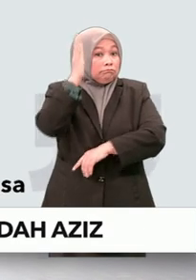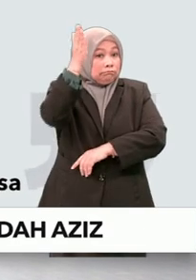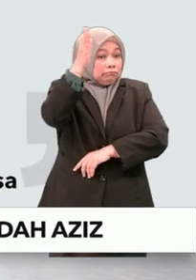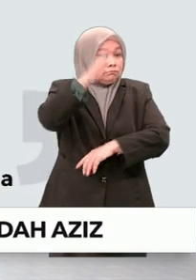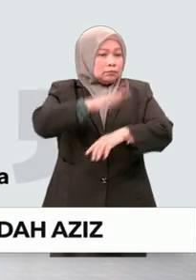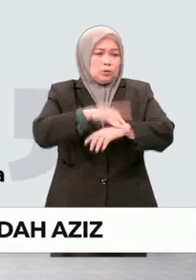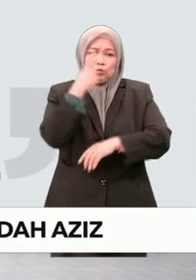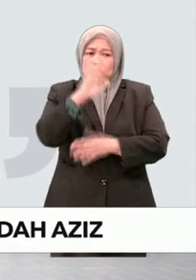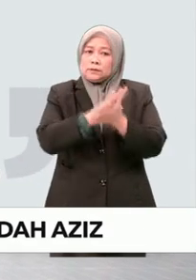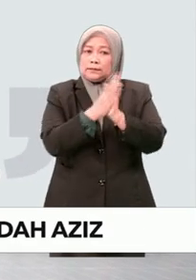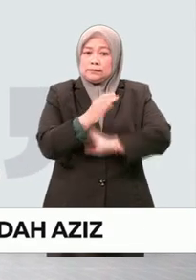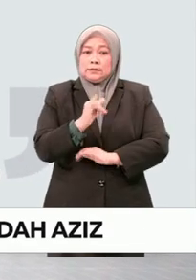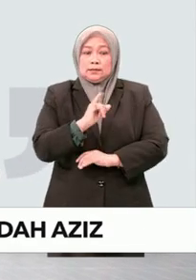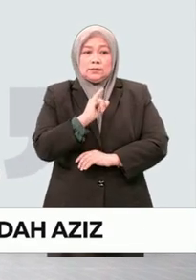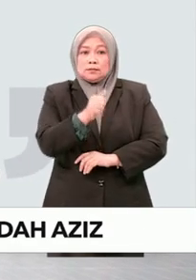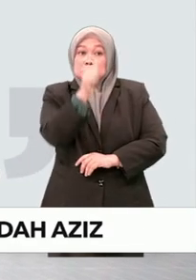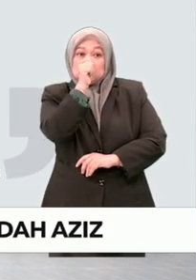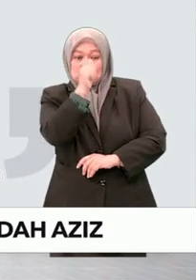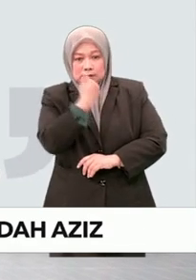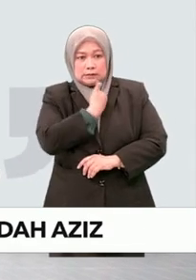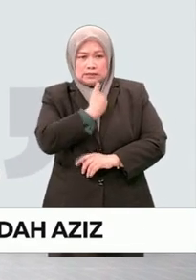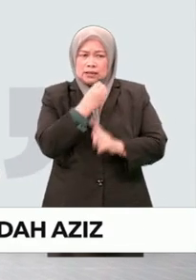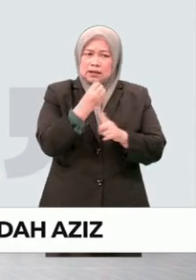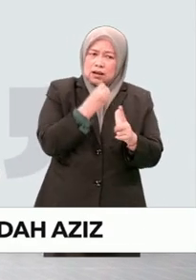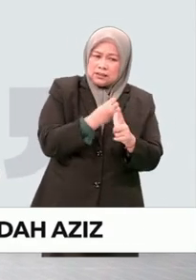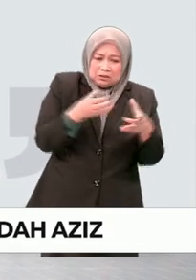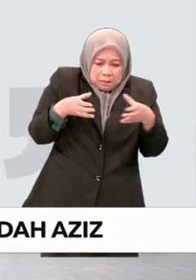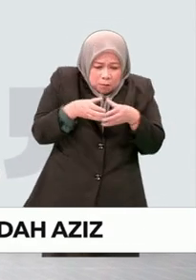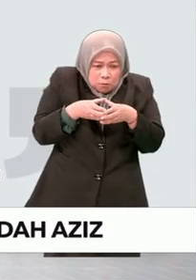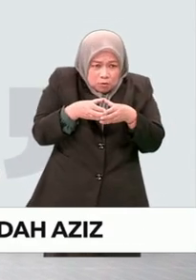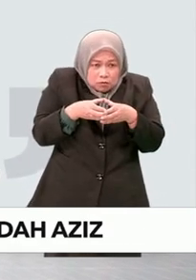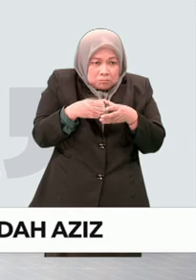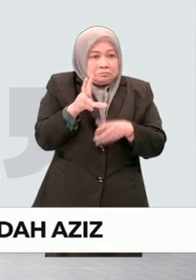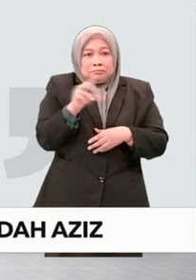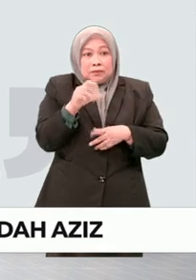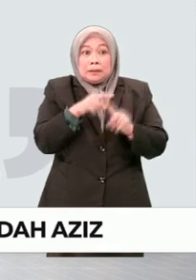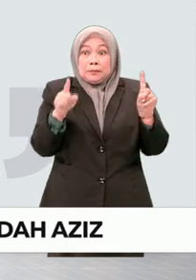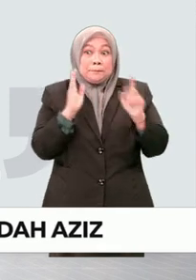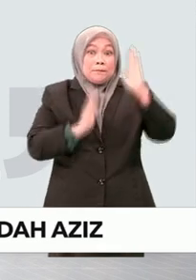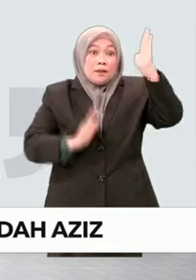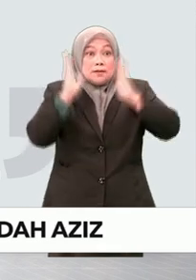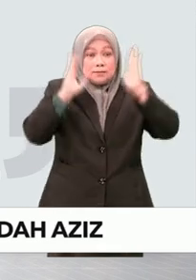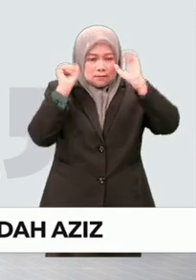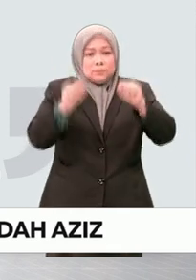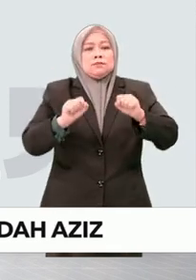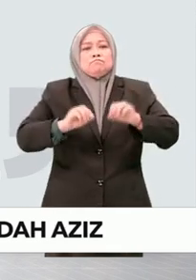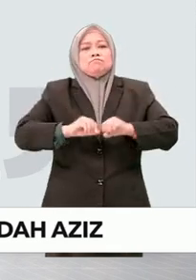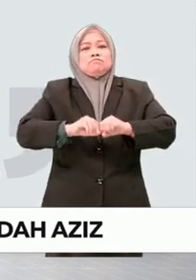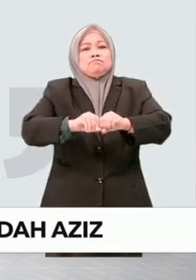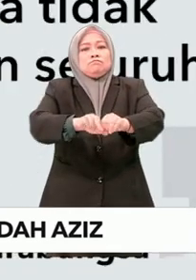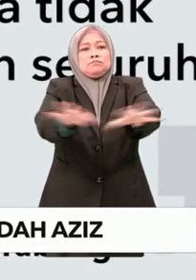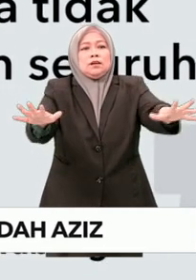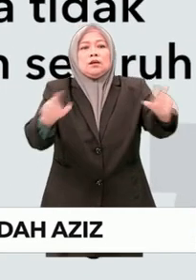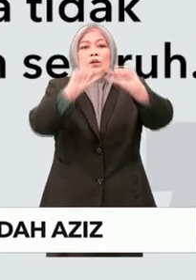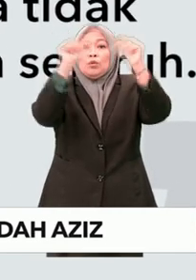bukan untuk menjadi sebuah negara sok sendiri atau dalam kepompong kecil sebaliknya meletakkan Malaysia dalam infrastruktur serantau dan